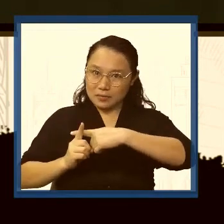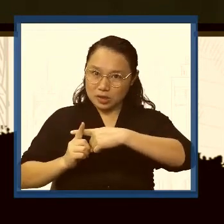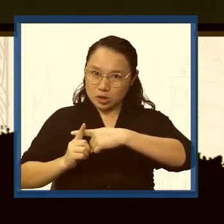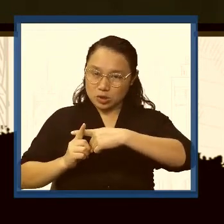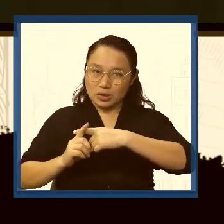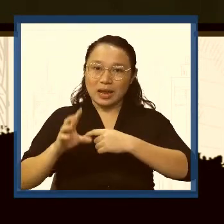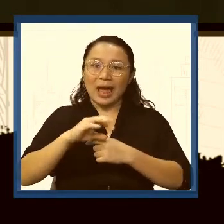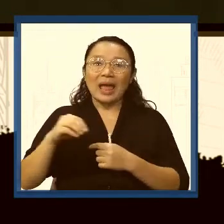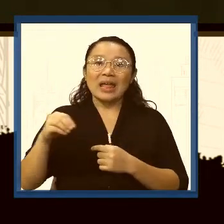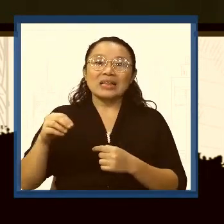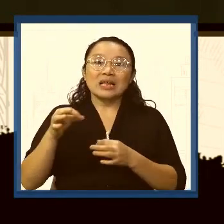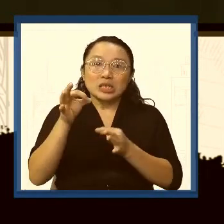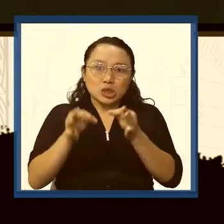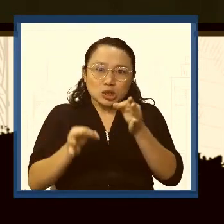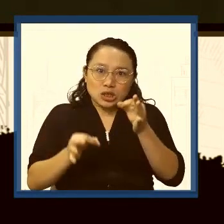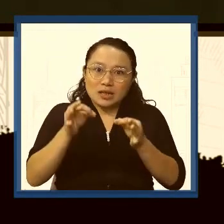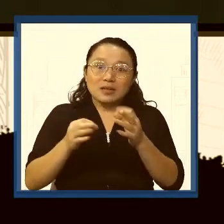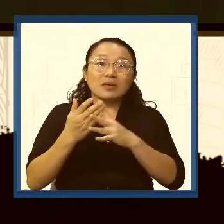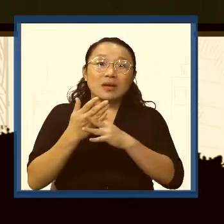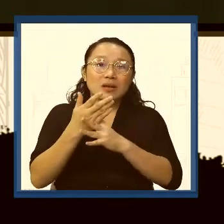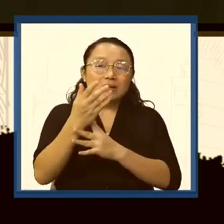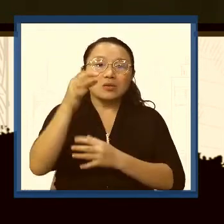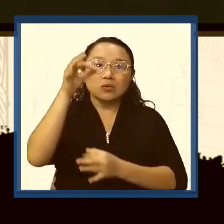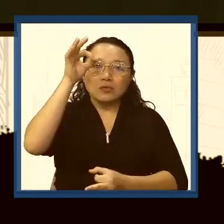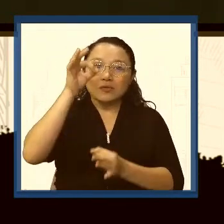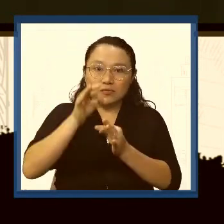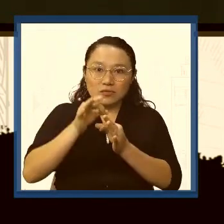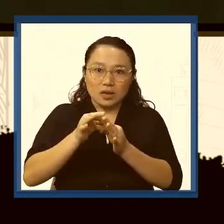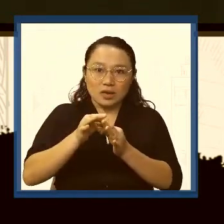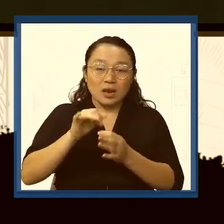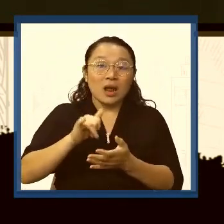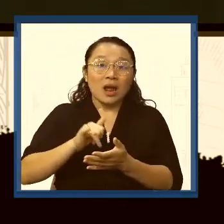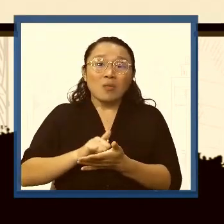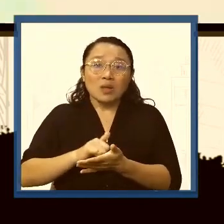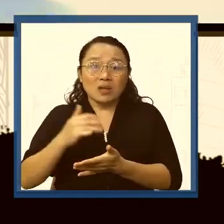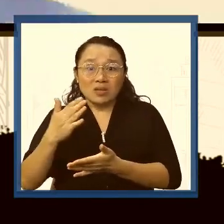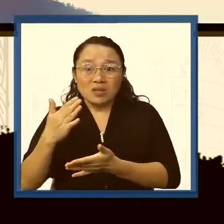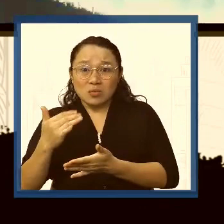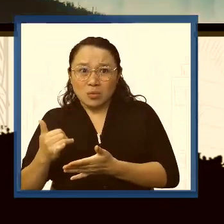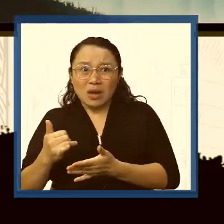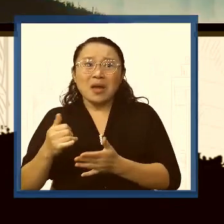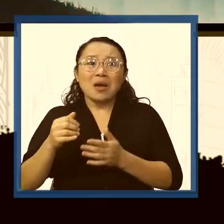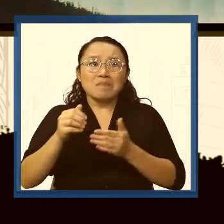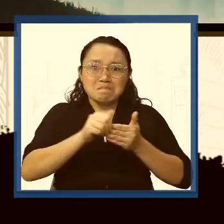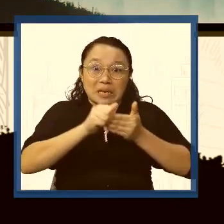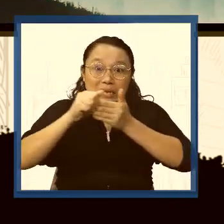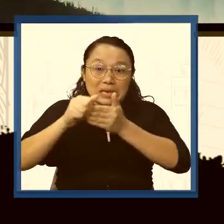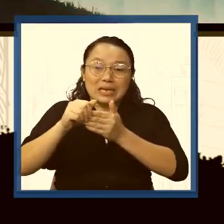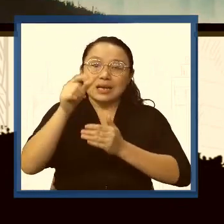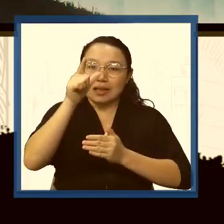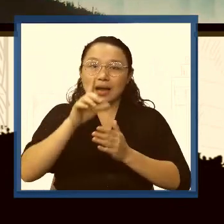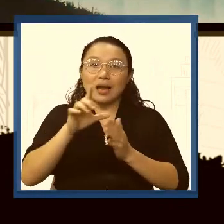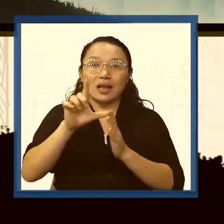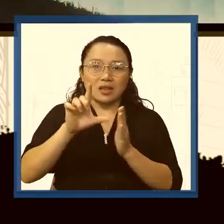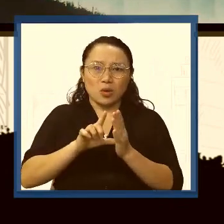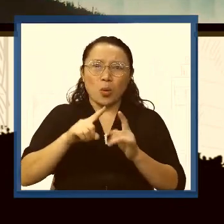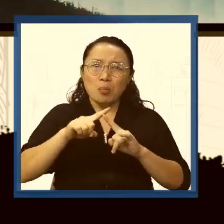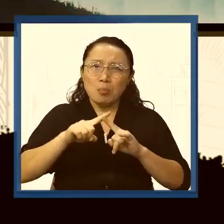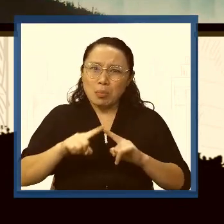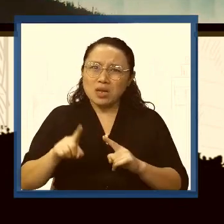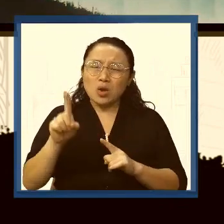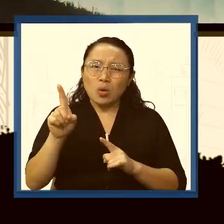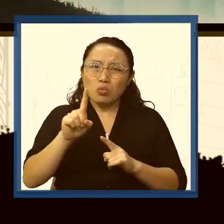be justified by faith. Mao ka nang mahitabo sa diha nga maagak ka sa kasuguan sa Dios. Apan unsa pamangyud